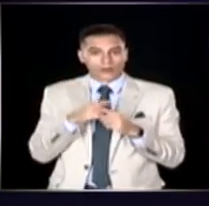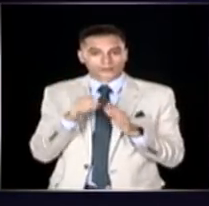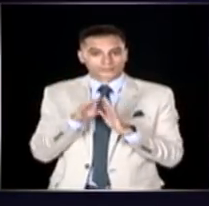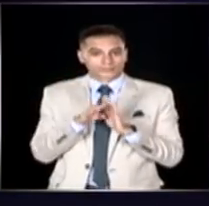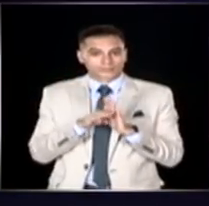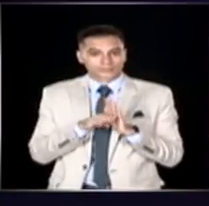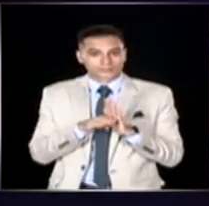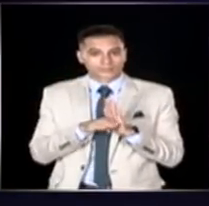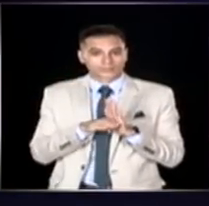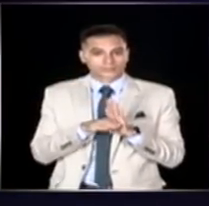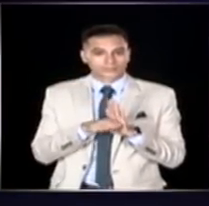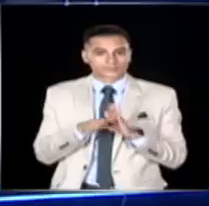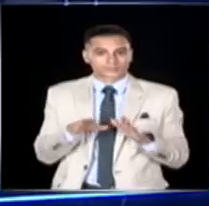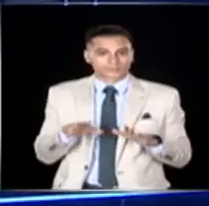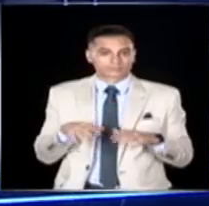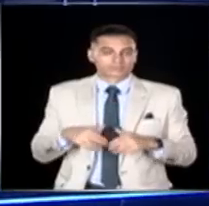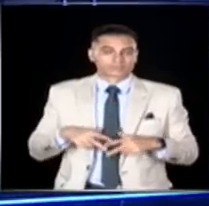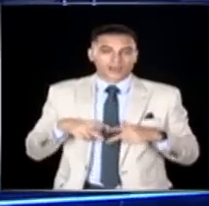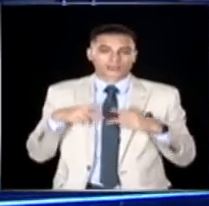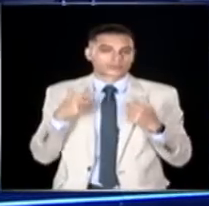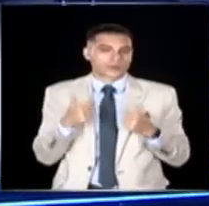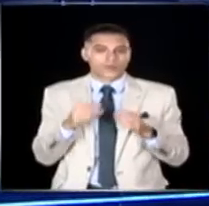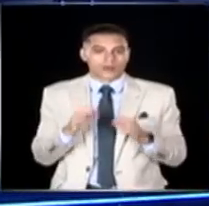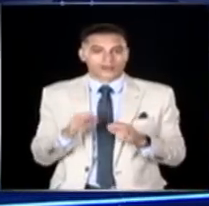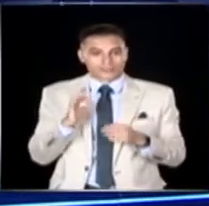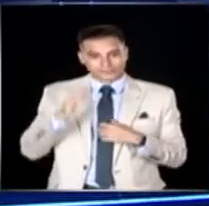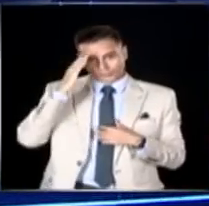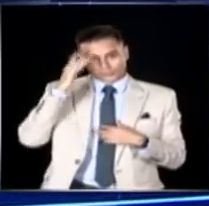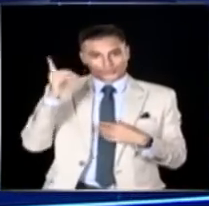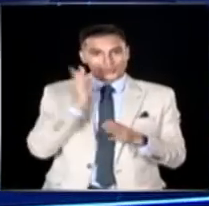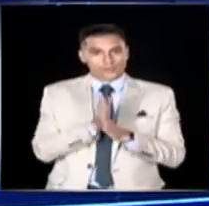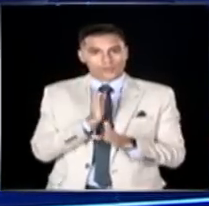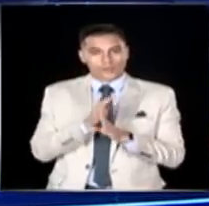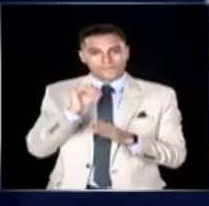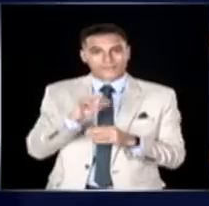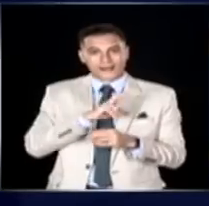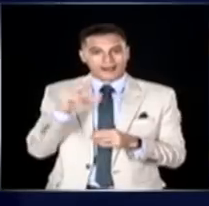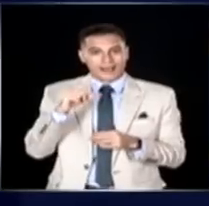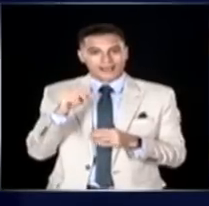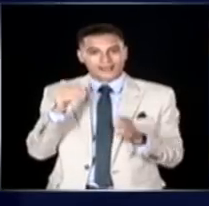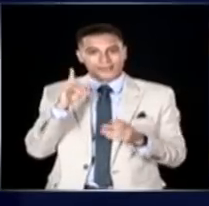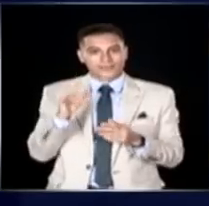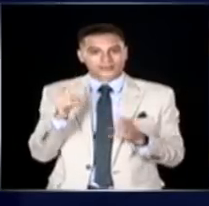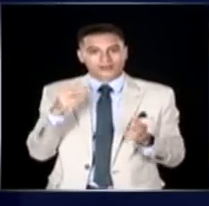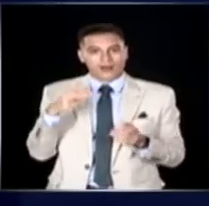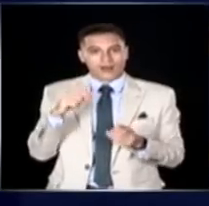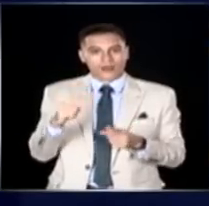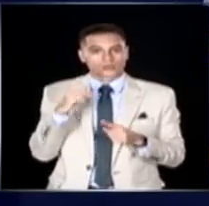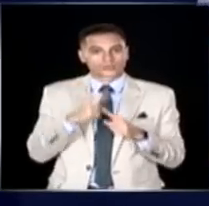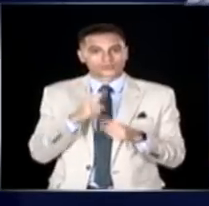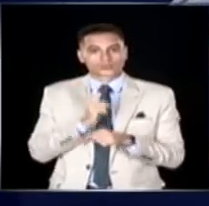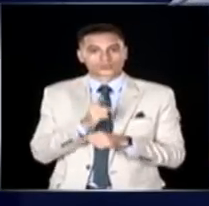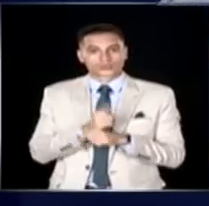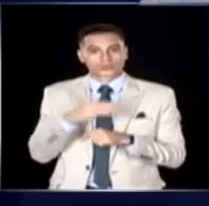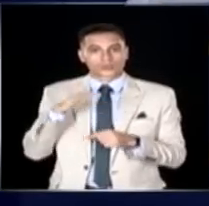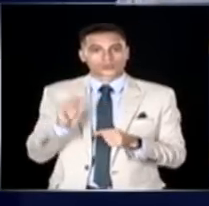والترتيبات بتاعة النظام كده حاجة حلوة قوي بصراحة. يعني نشكر المخرج ميلادة بيرات جدا، ونشكر الأستاذ حسام وردة كمان، هو